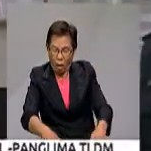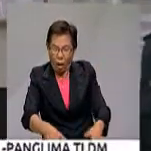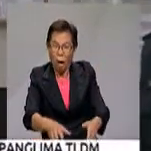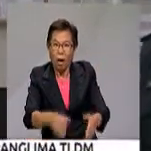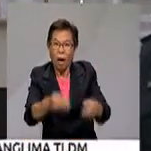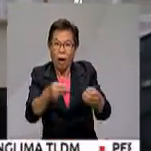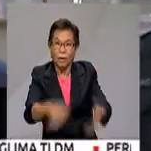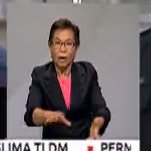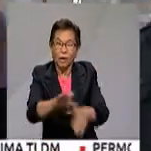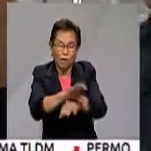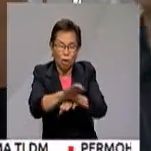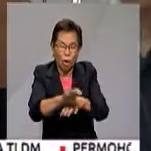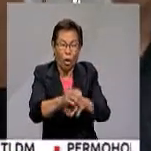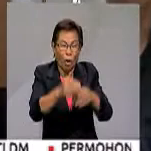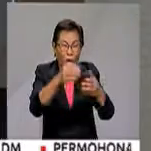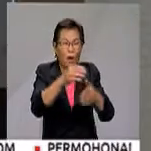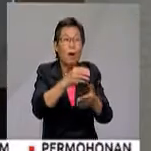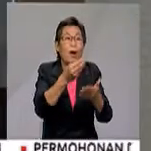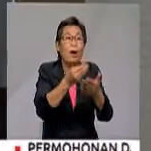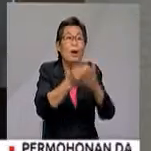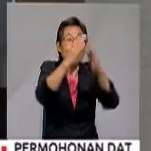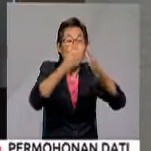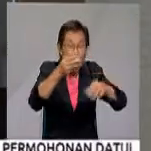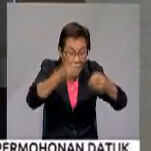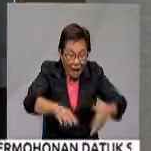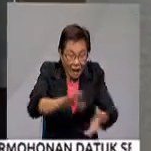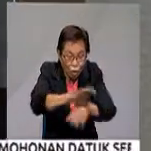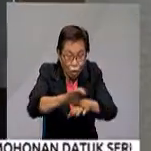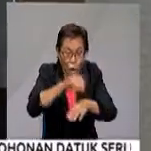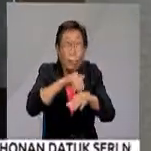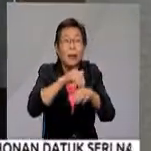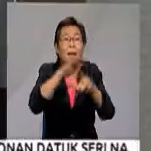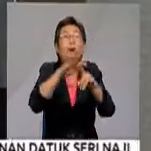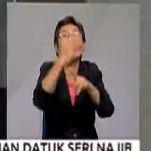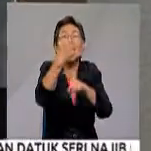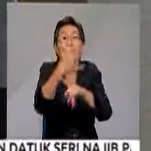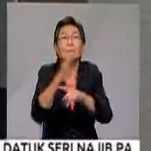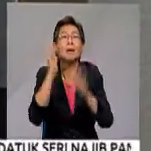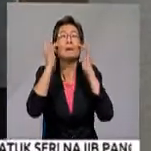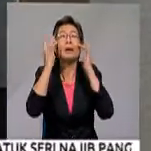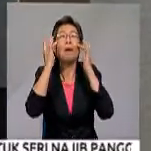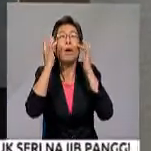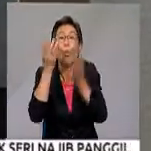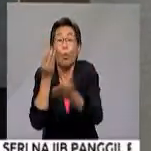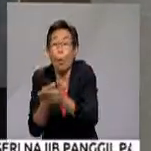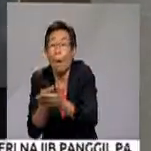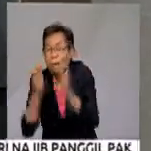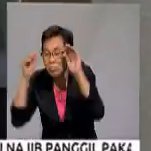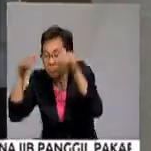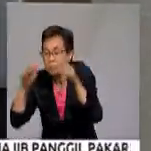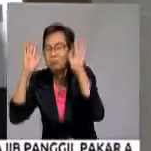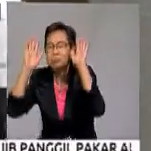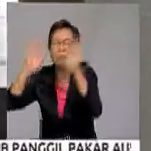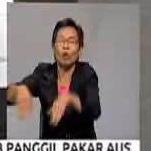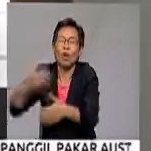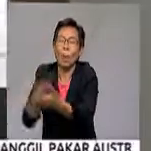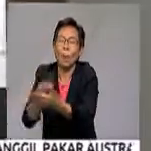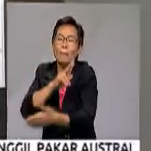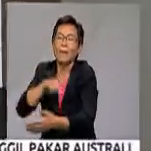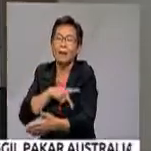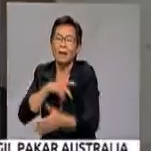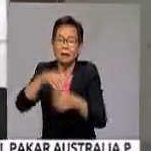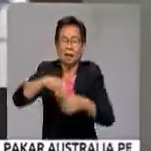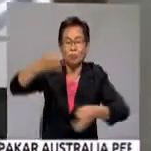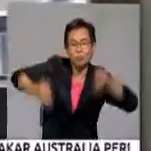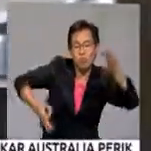coklat ketika rumahnya diserbu pada Mei 2018 tetapi tidak peduli terhadap wang dimilikinya. Dalam prosiding